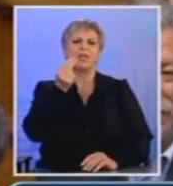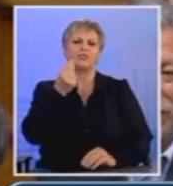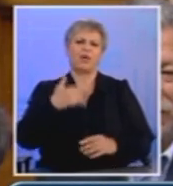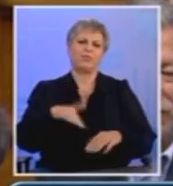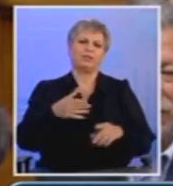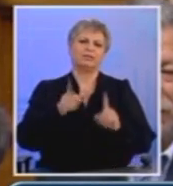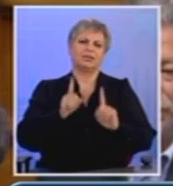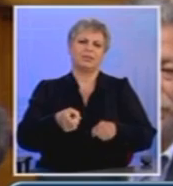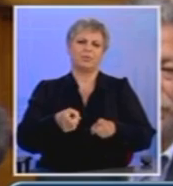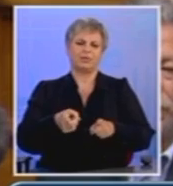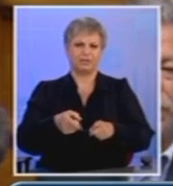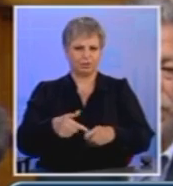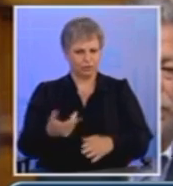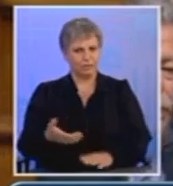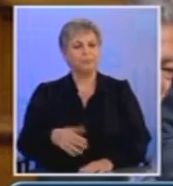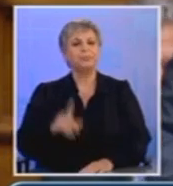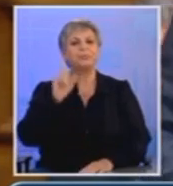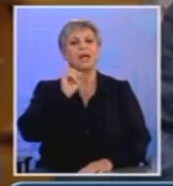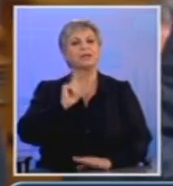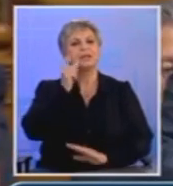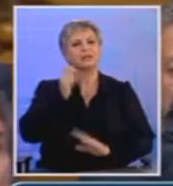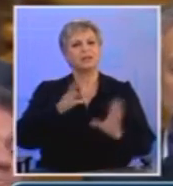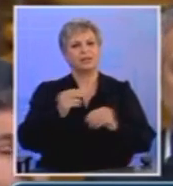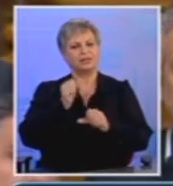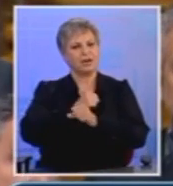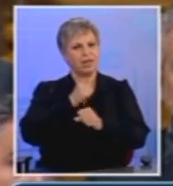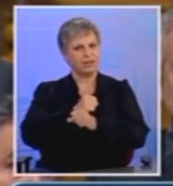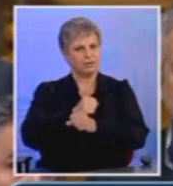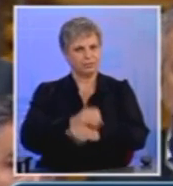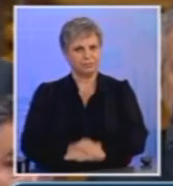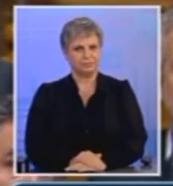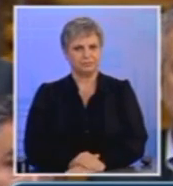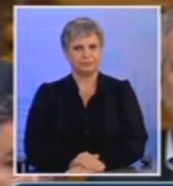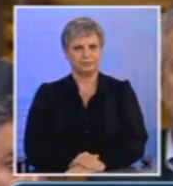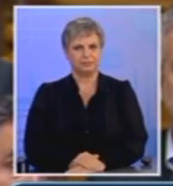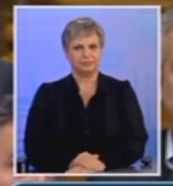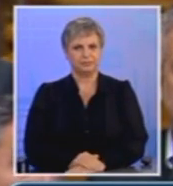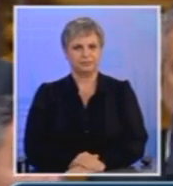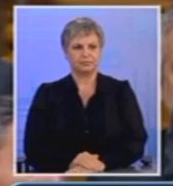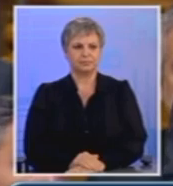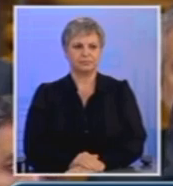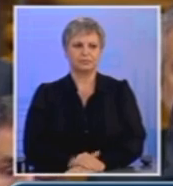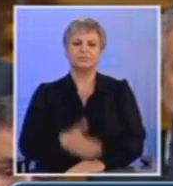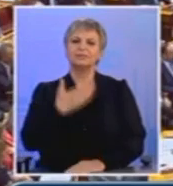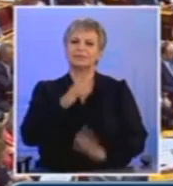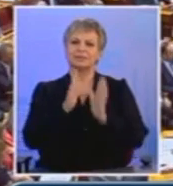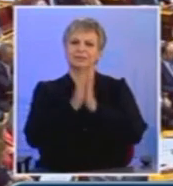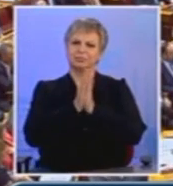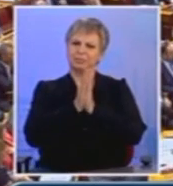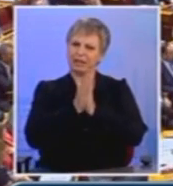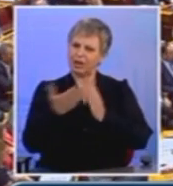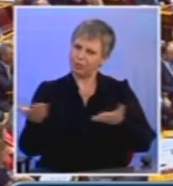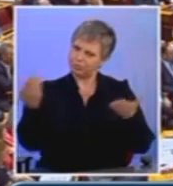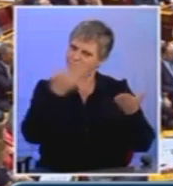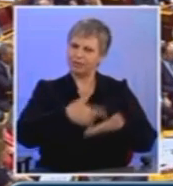άλλως κυρίες και κύριοι συνάδελφοι χώστε στο κεντρικό βήμα κύριε γ ελάτε εδώ